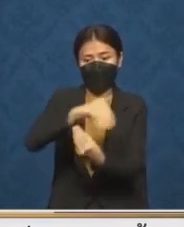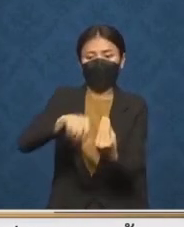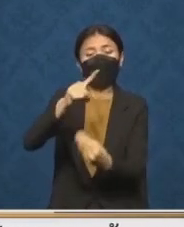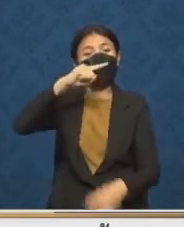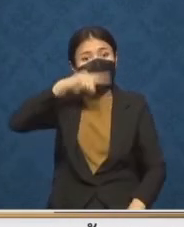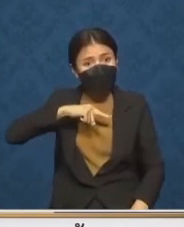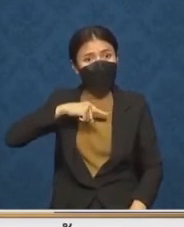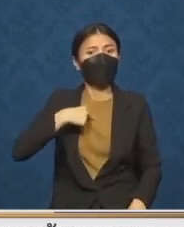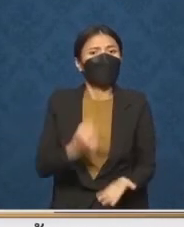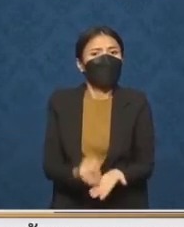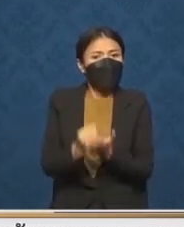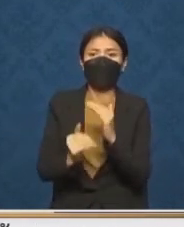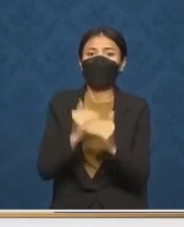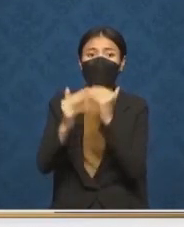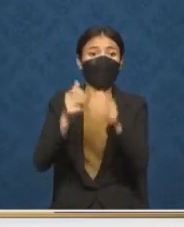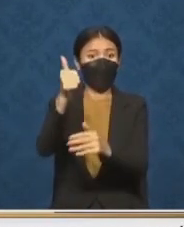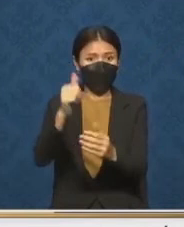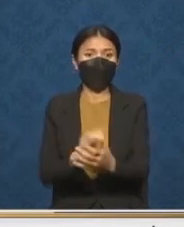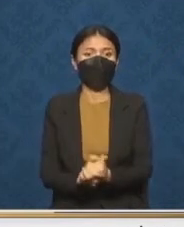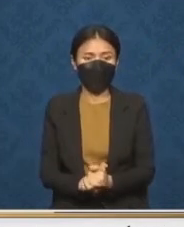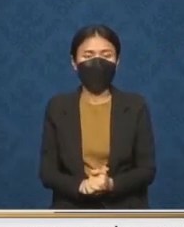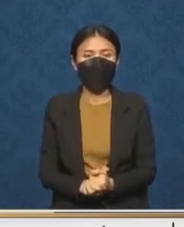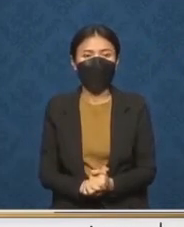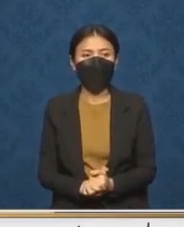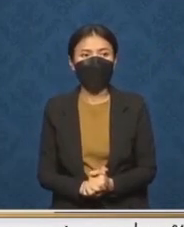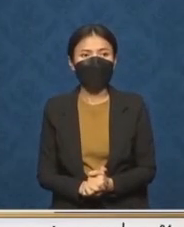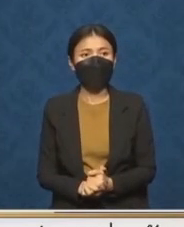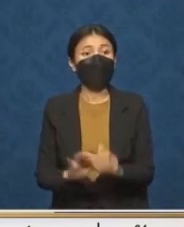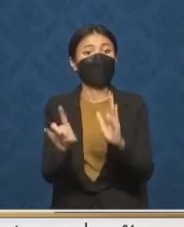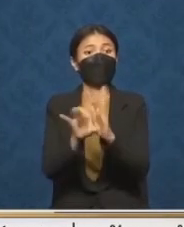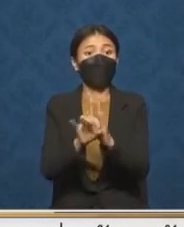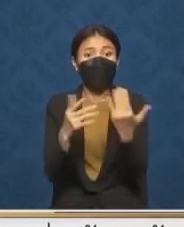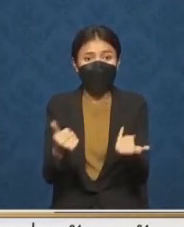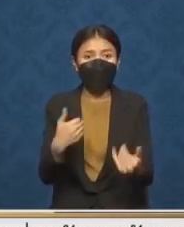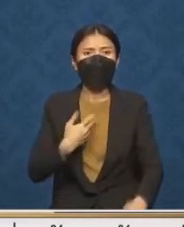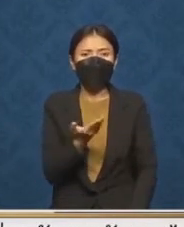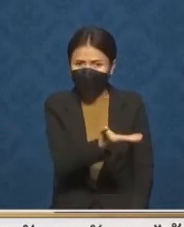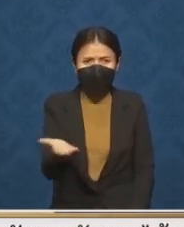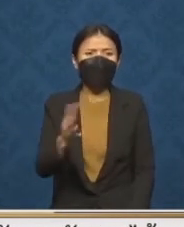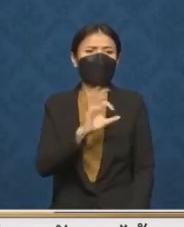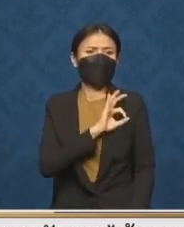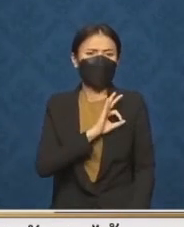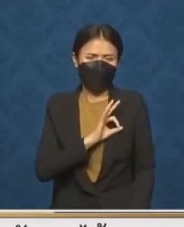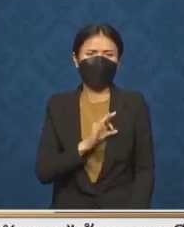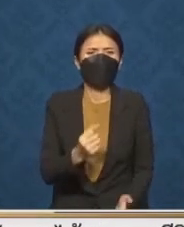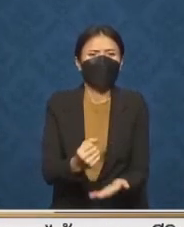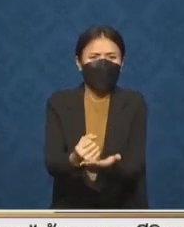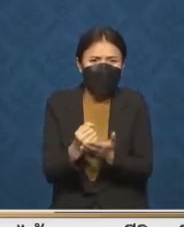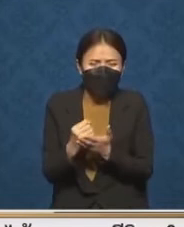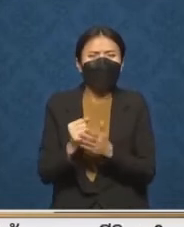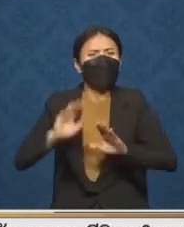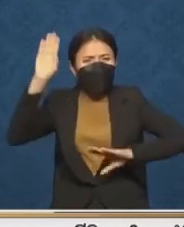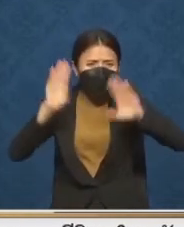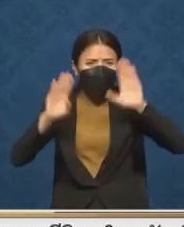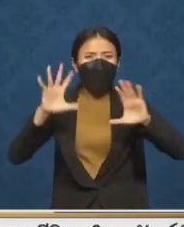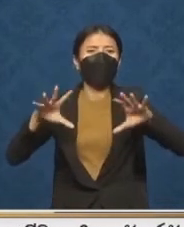ทยสุดท้ายนี้ครับเสียงโหวตจากเพื่อนสมาชิกเท่านั้นที่จะแสดงให้เห็นว่าท่